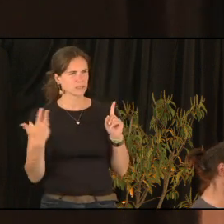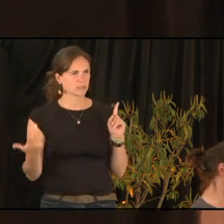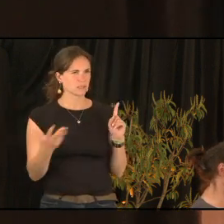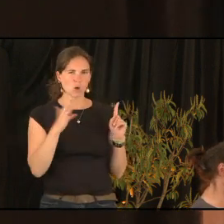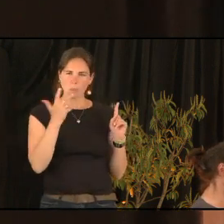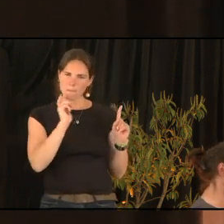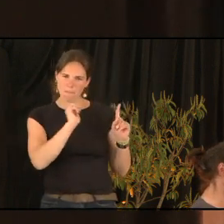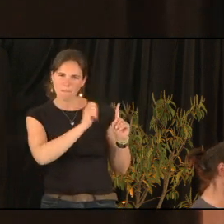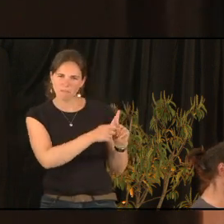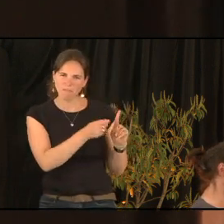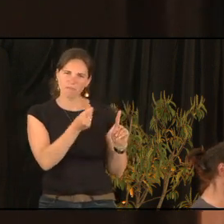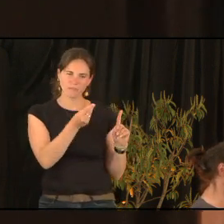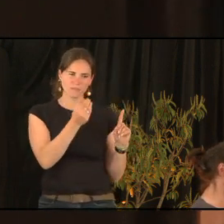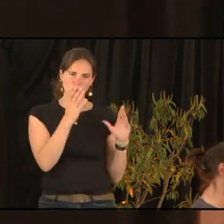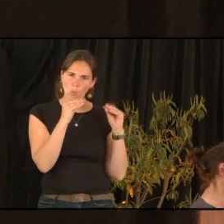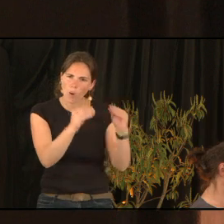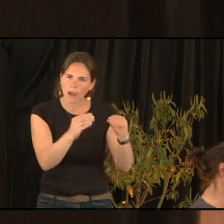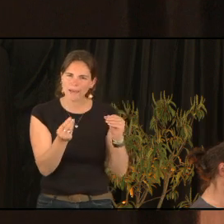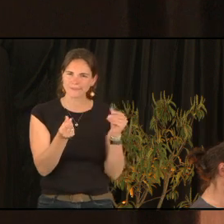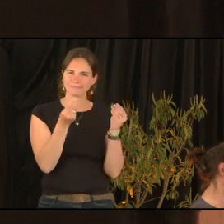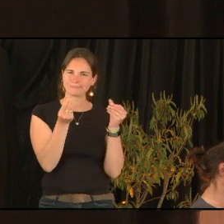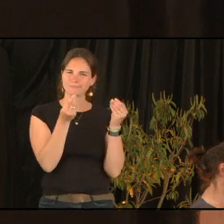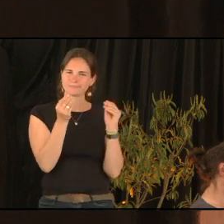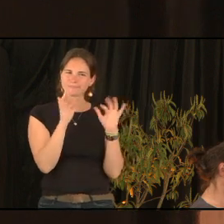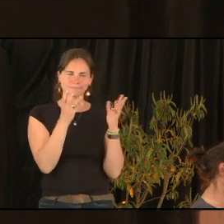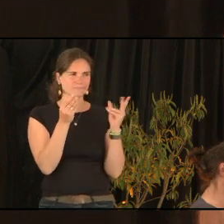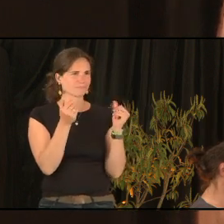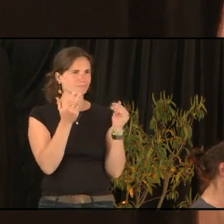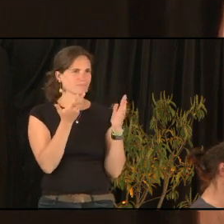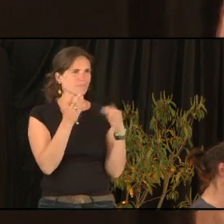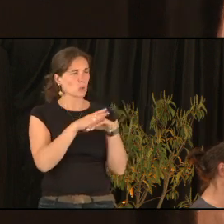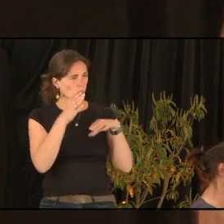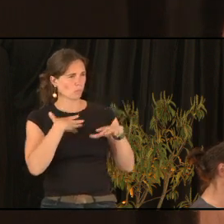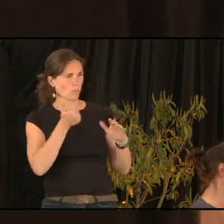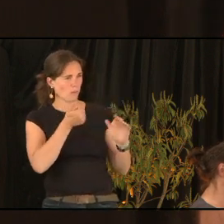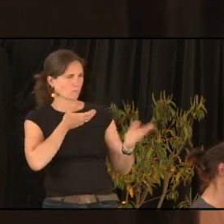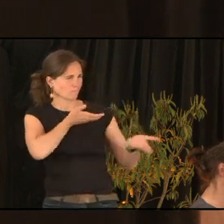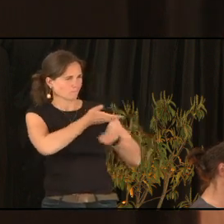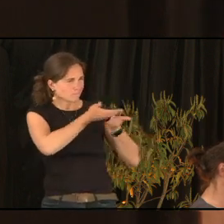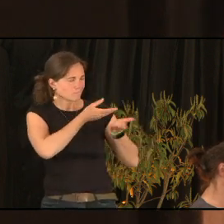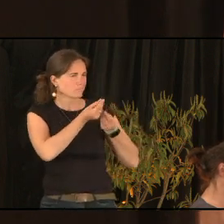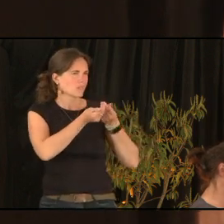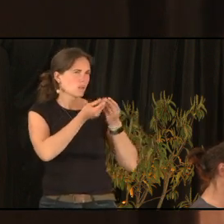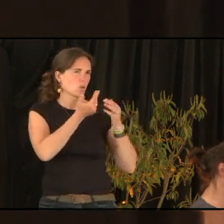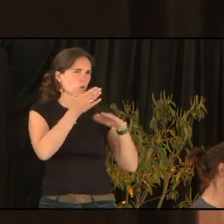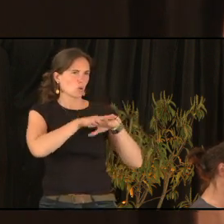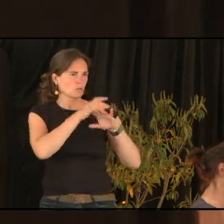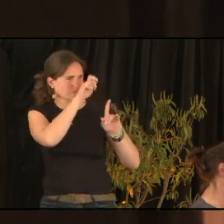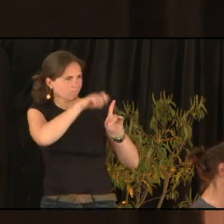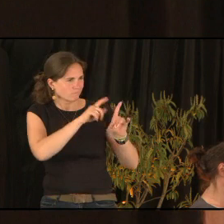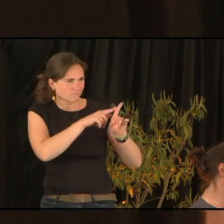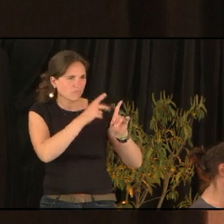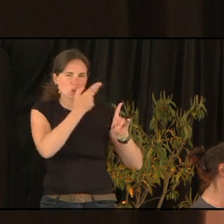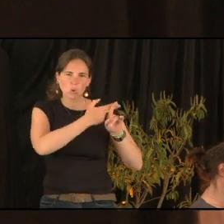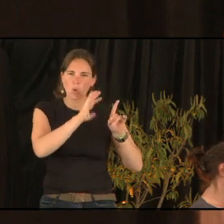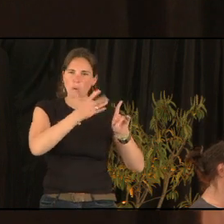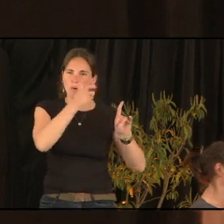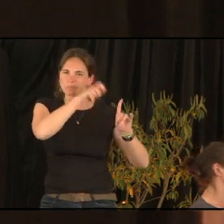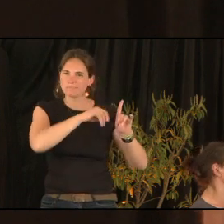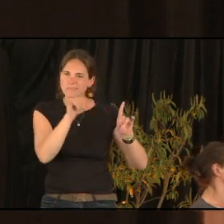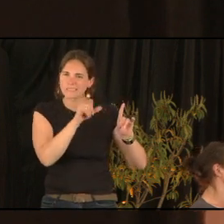personnages, et elle a ce rôle d'incarner la position de subjectivité et de poser la question de qu'est-ce que c'est que de dire